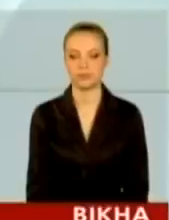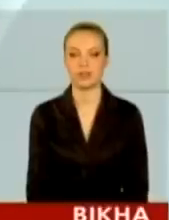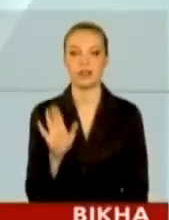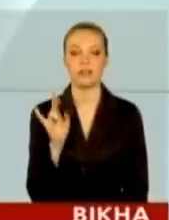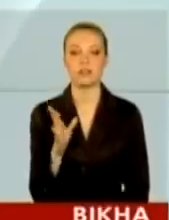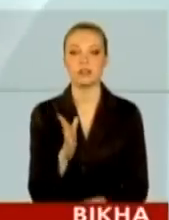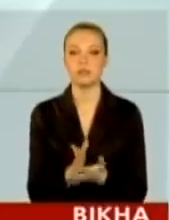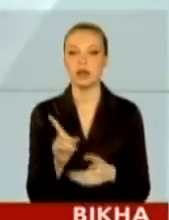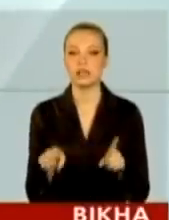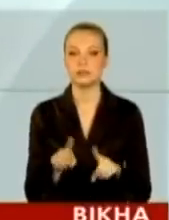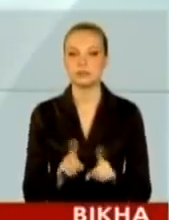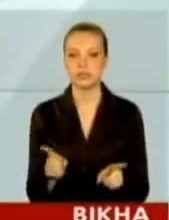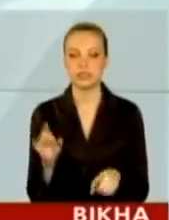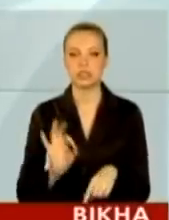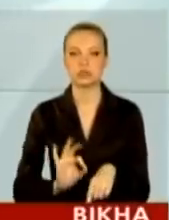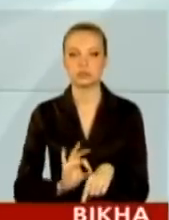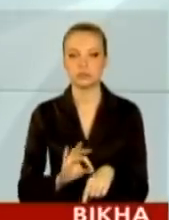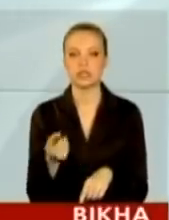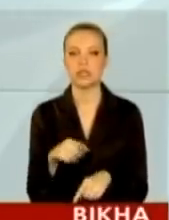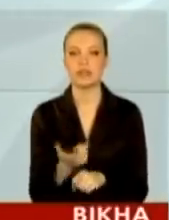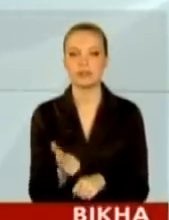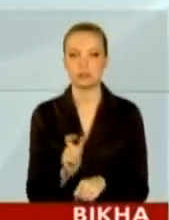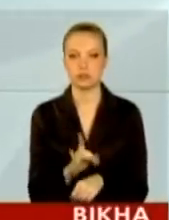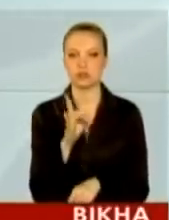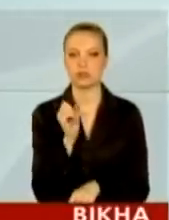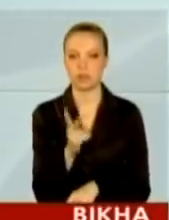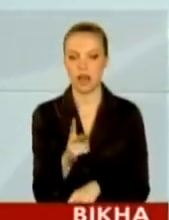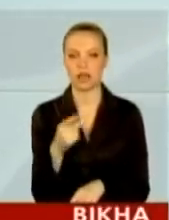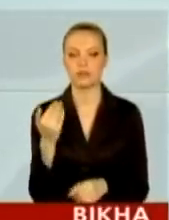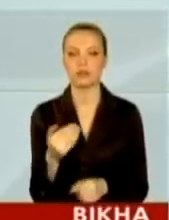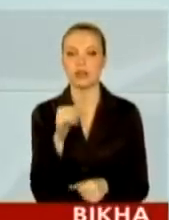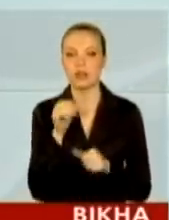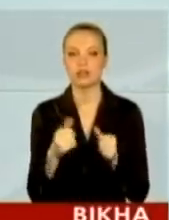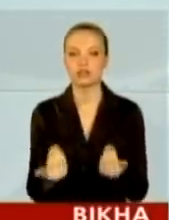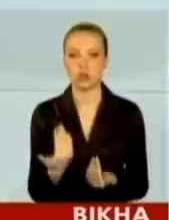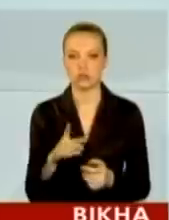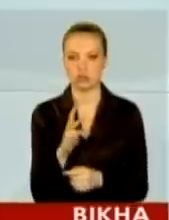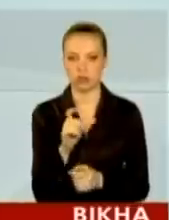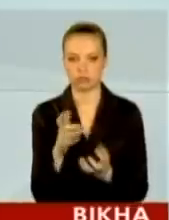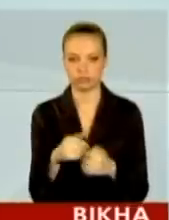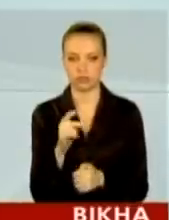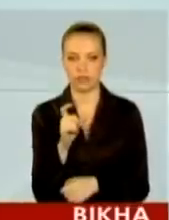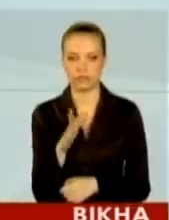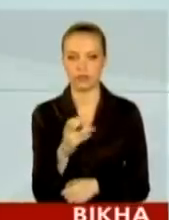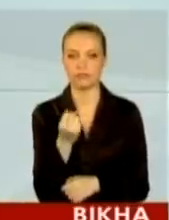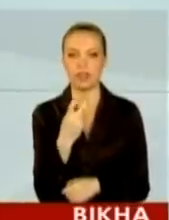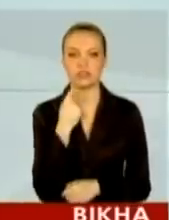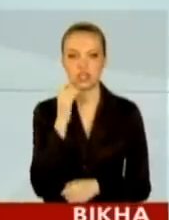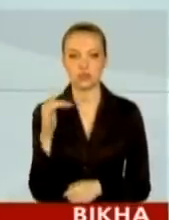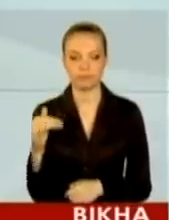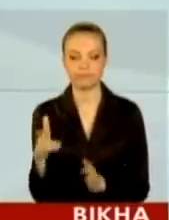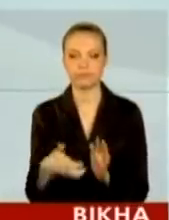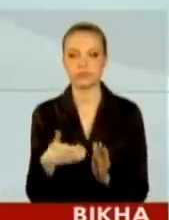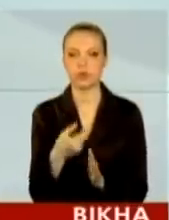Він має рідкісну генетичну недугу, ба навіть більше – рак. Лік його життя йде на хвилини. 12-річному Віталикові не